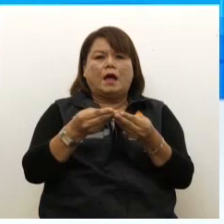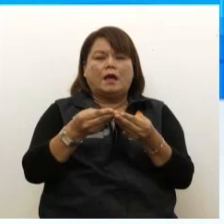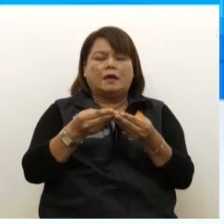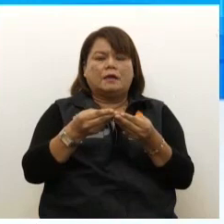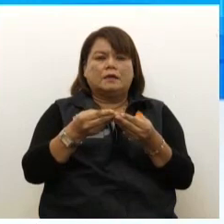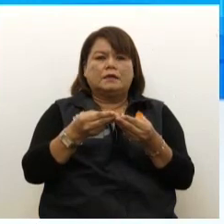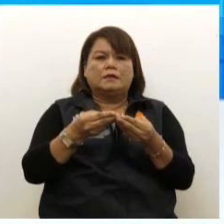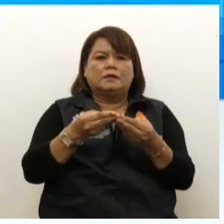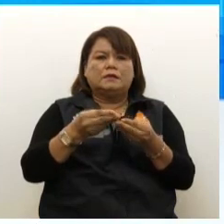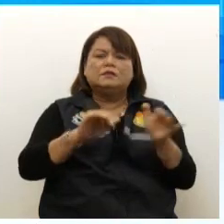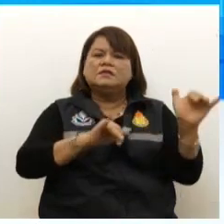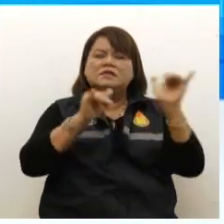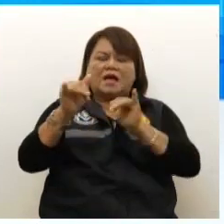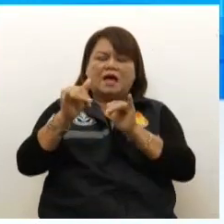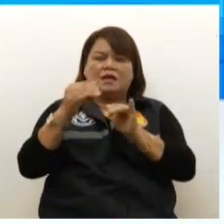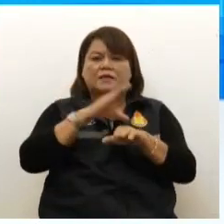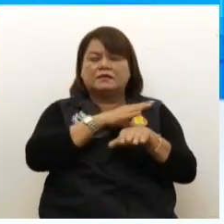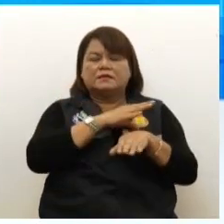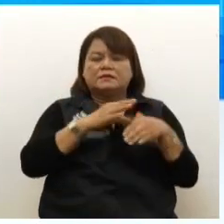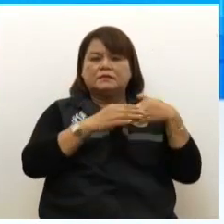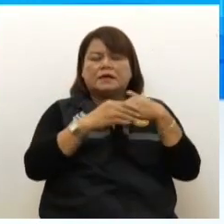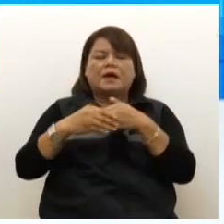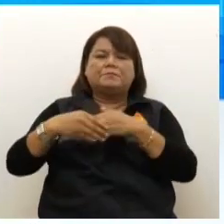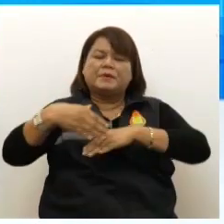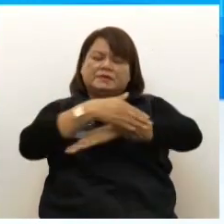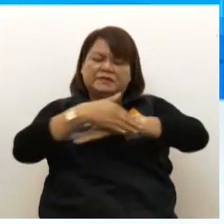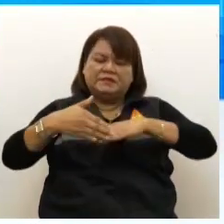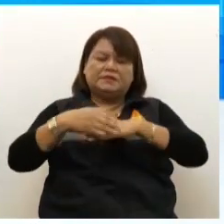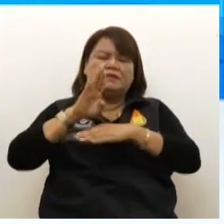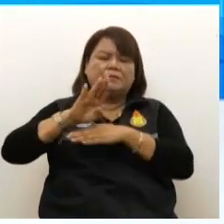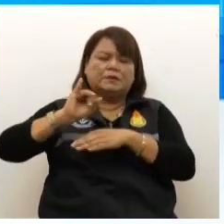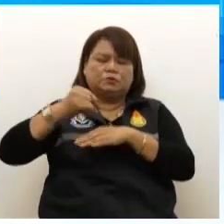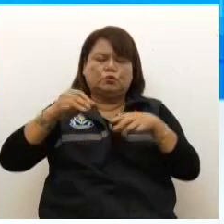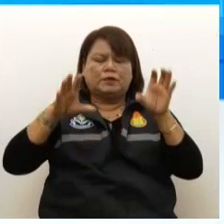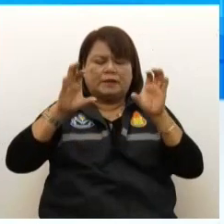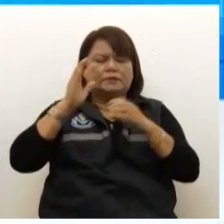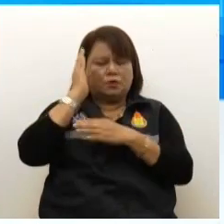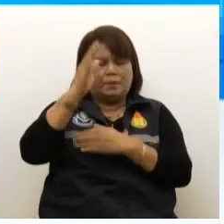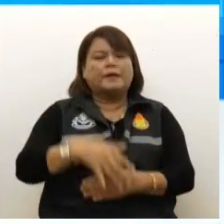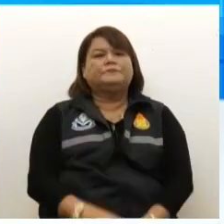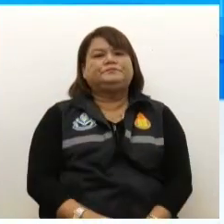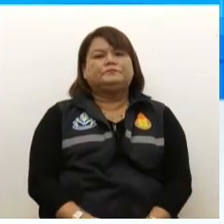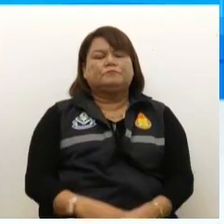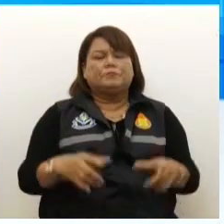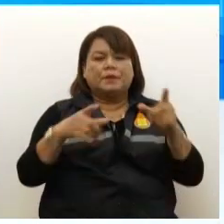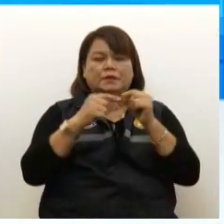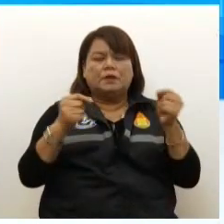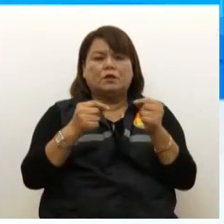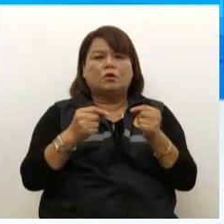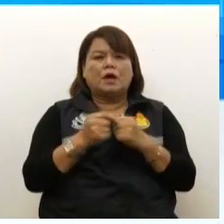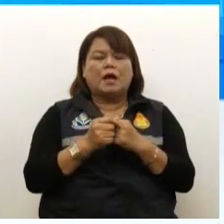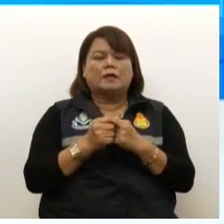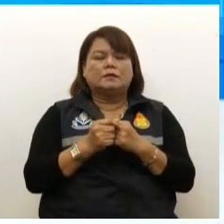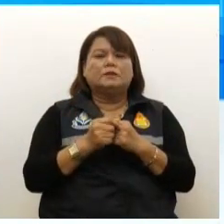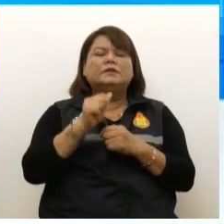ายแล้วก็จะนำบัญชีทั้งหมดมาสำหรับบรรจุแต่งตั้งในลำดับต่อไปนะครับอันนี้ก็เป็นเรื่องของการสอบร